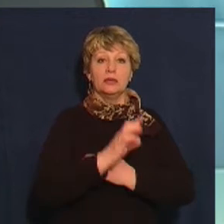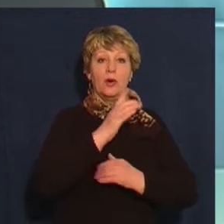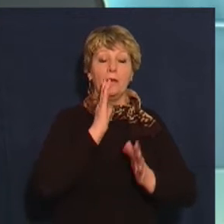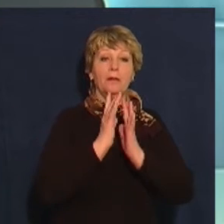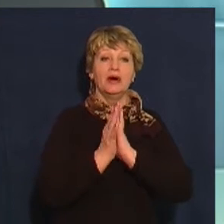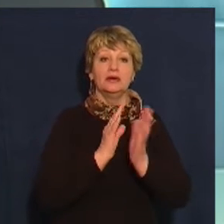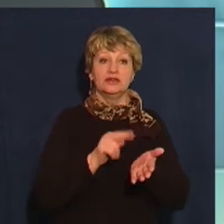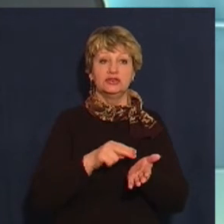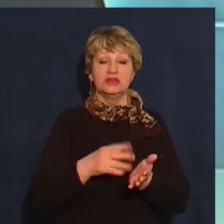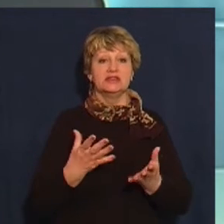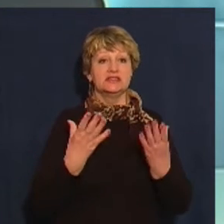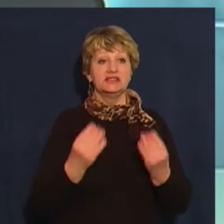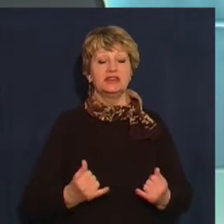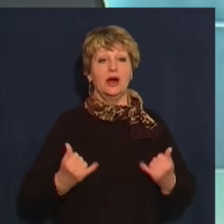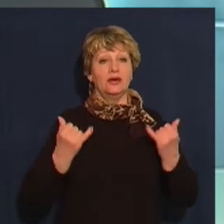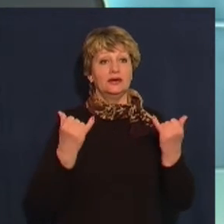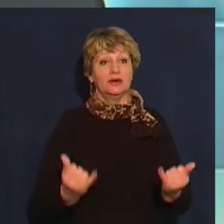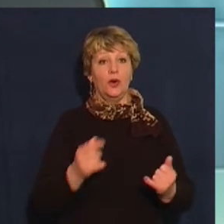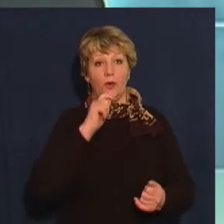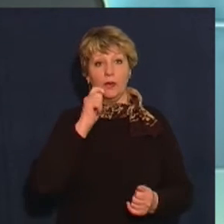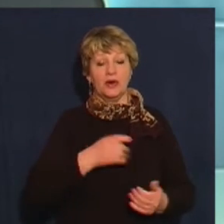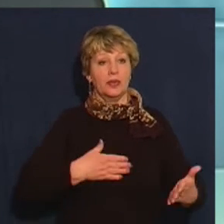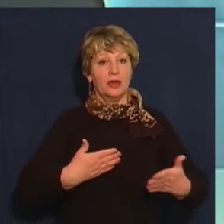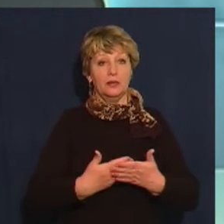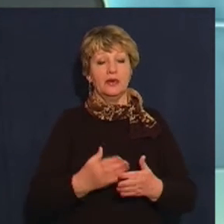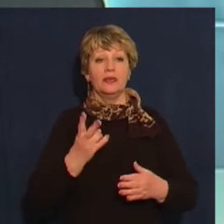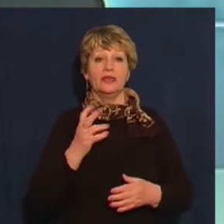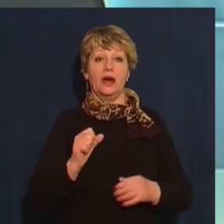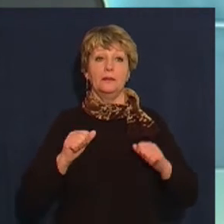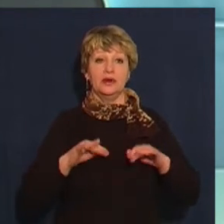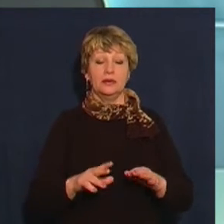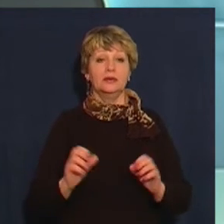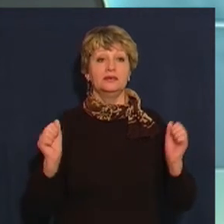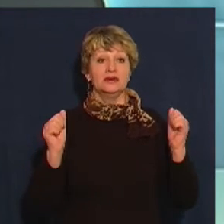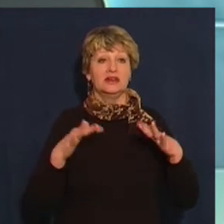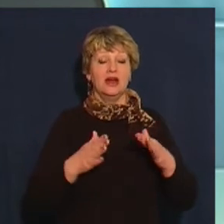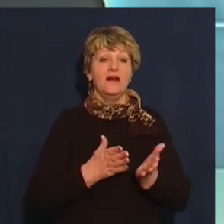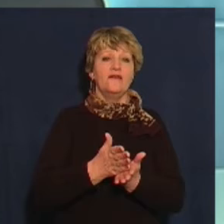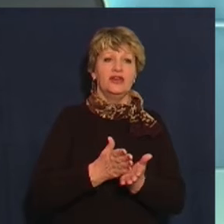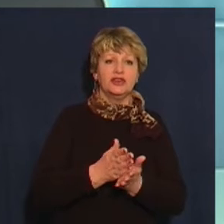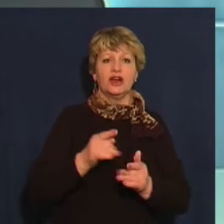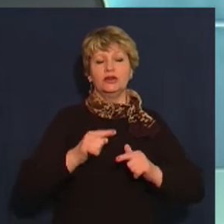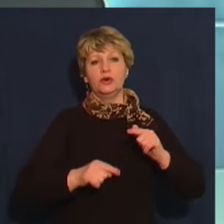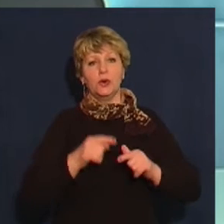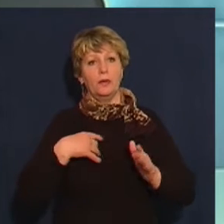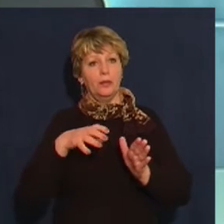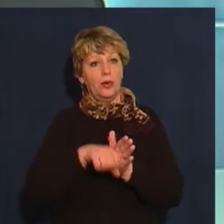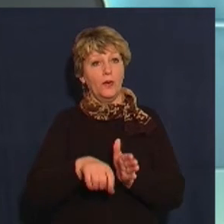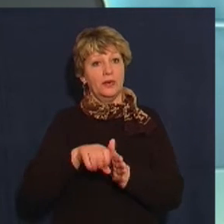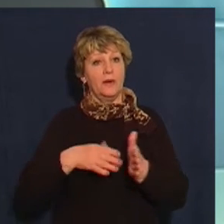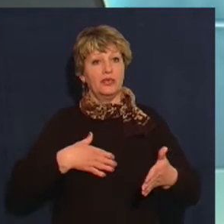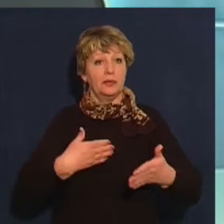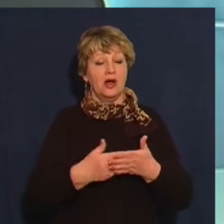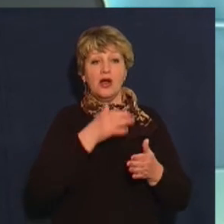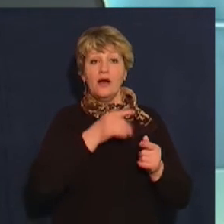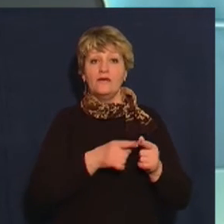з нагоди Дня українського добровольця. На захід прийшли учасники операції Об'єднаних сил, ветерани, родичі загиблих добровольців. Під